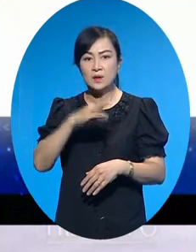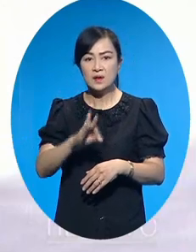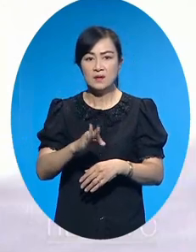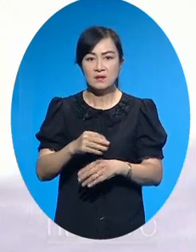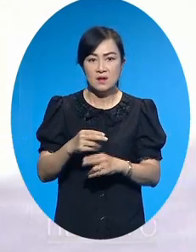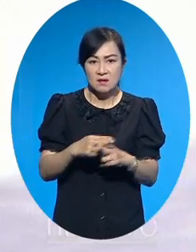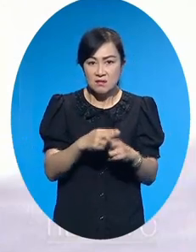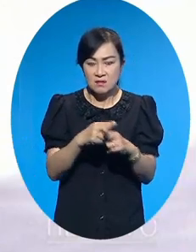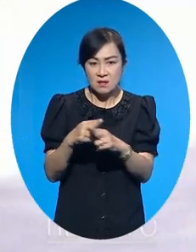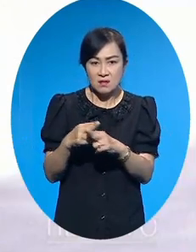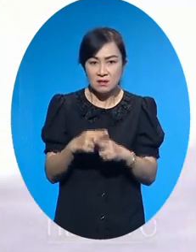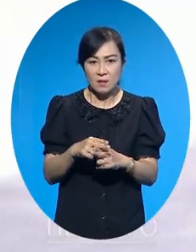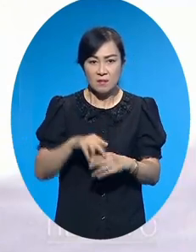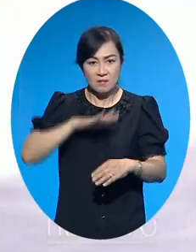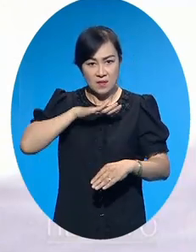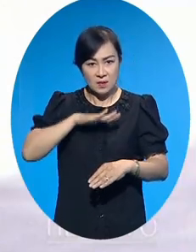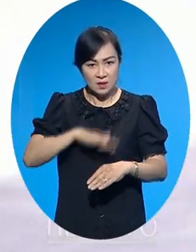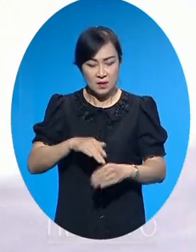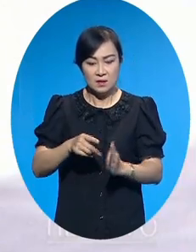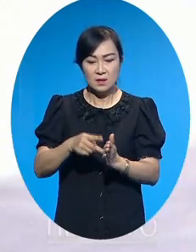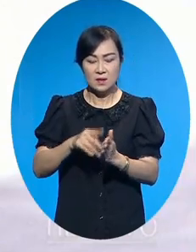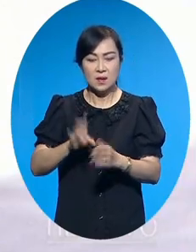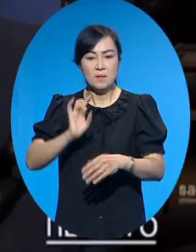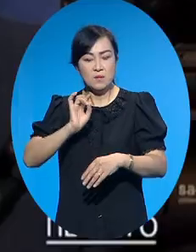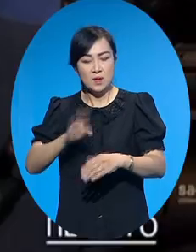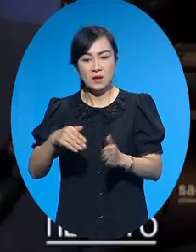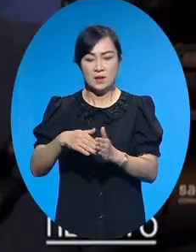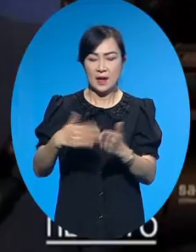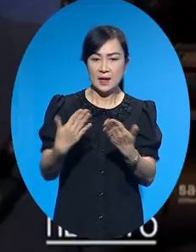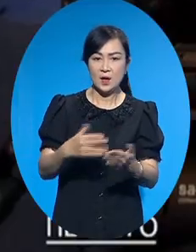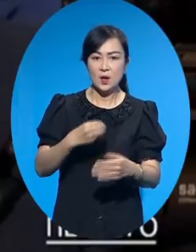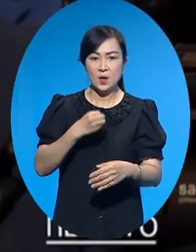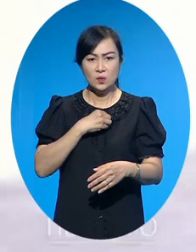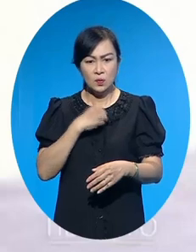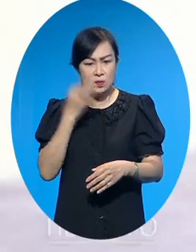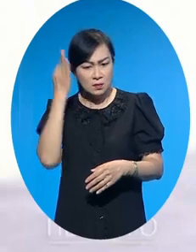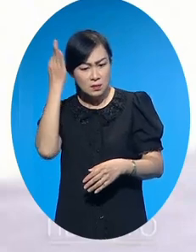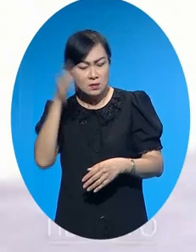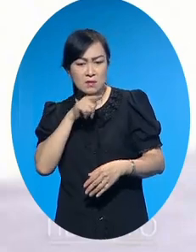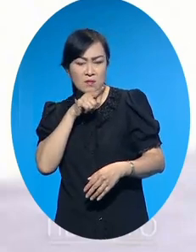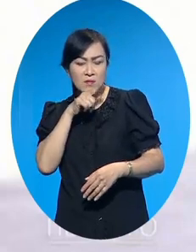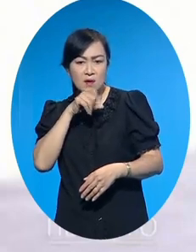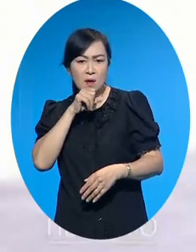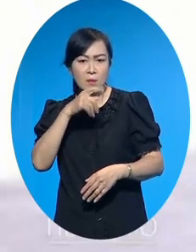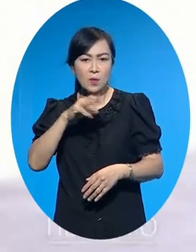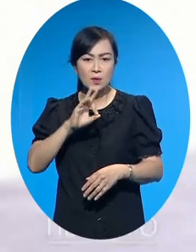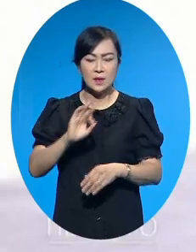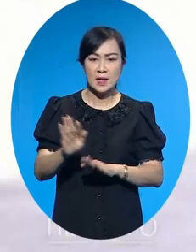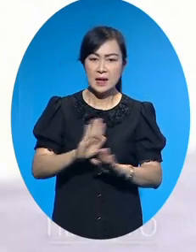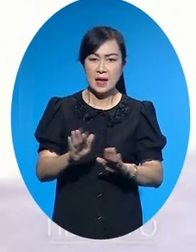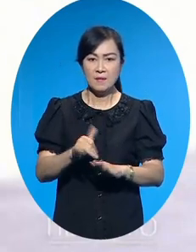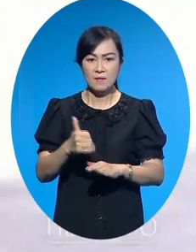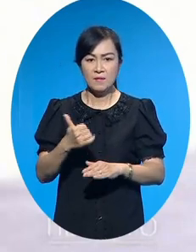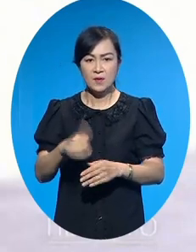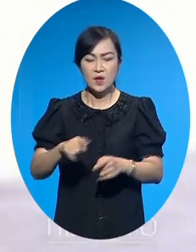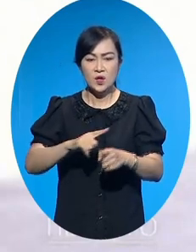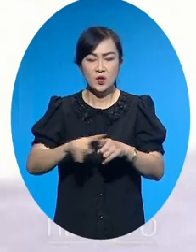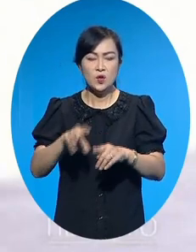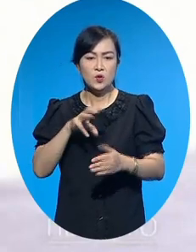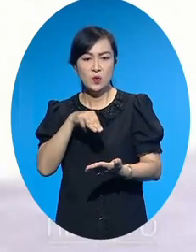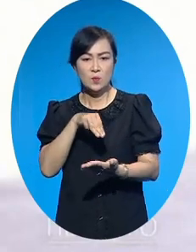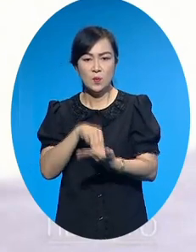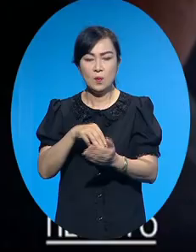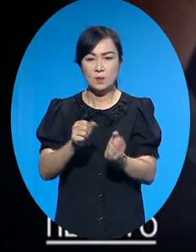thận trọng, bình tĩnh khi đưa ra quyết định. Giữa một tai nạn như thế này, tôi không thể tưởng tượng ông Putin đã làm điều này vì nó quá thiếu chuyên nghiệp đối với ông ấy.